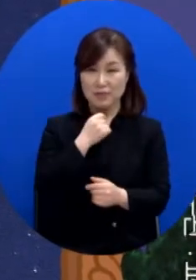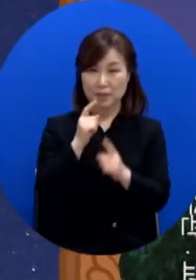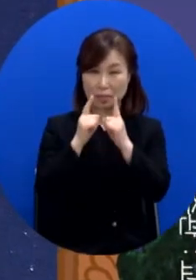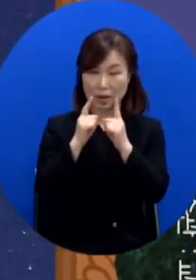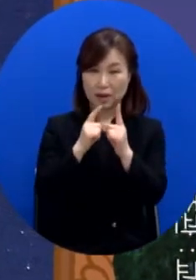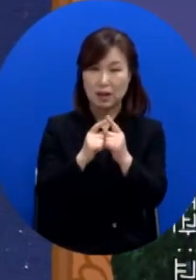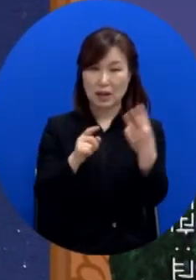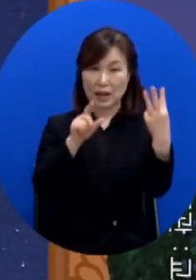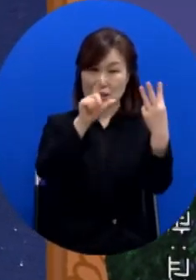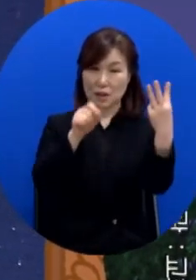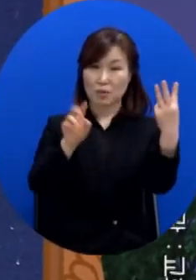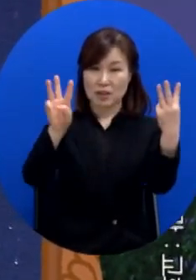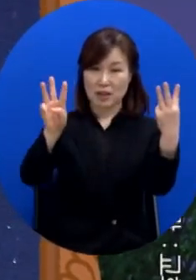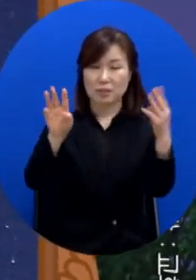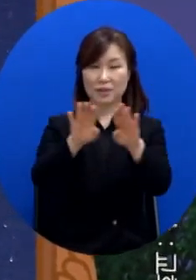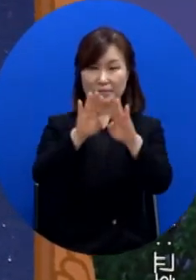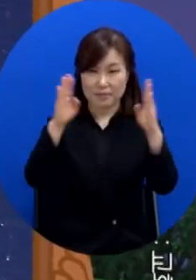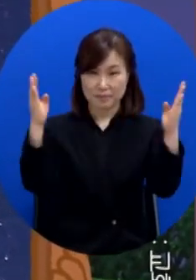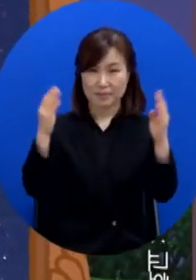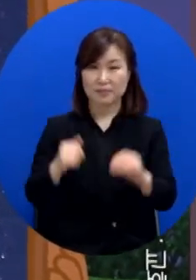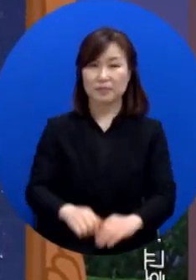전시에는 오는 3월 3일부터 진행됩니다